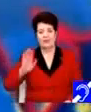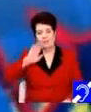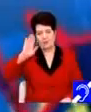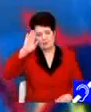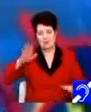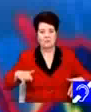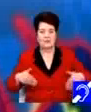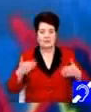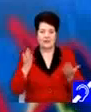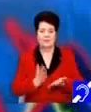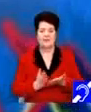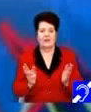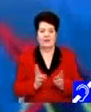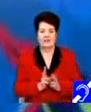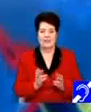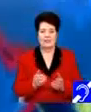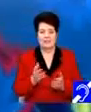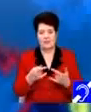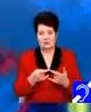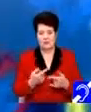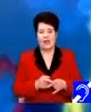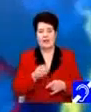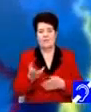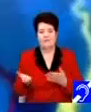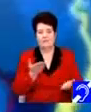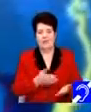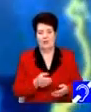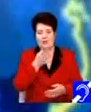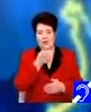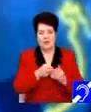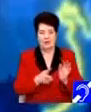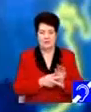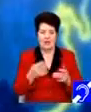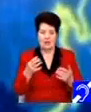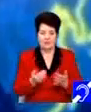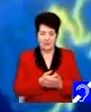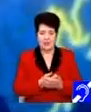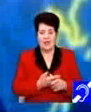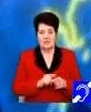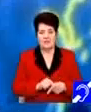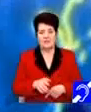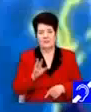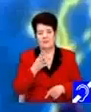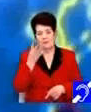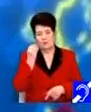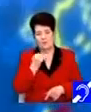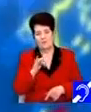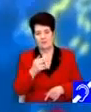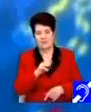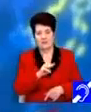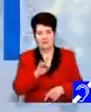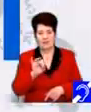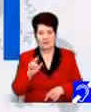Doamnelor, domnilor, bună seara și bine v-am regăsit la Telejurnal. Vă invit la știrile orei 18 pe TVR Moldova și TVR 3. Iată câteva